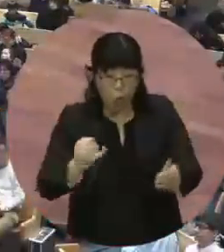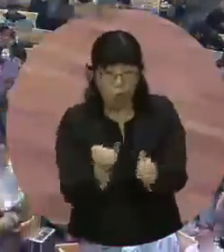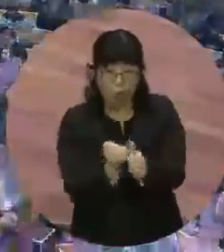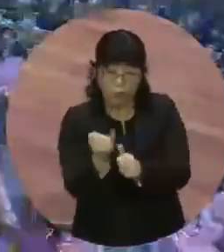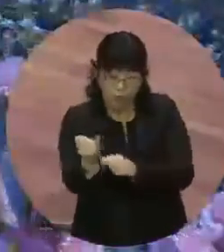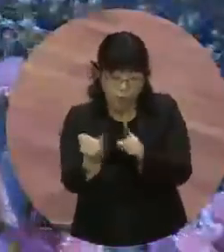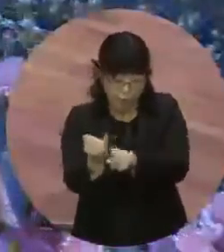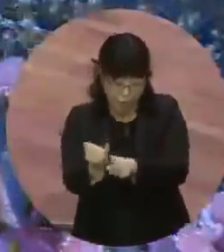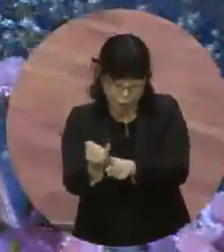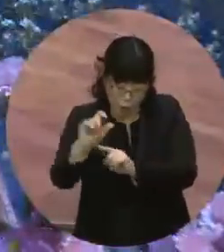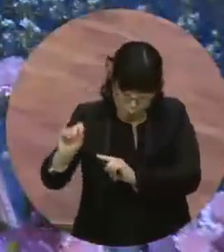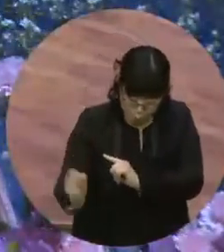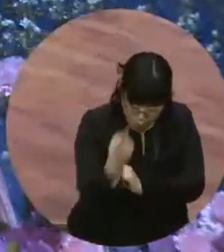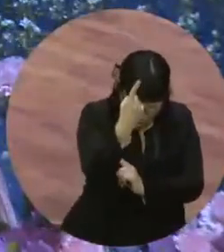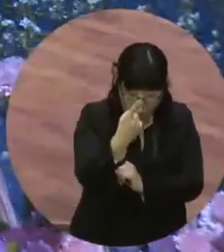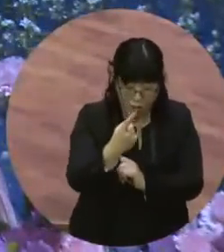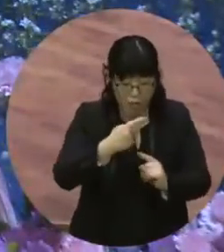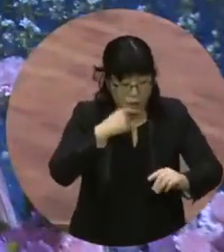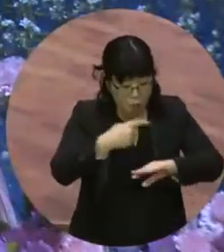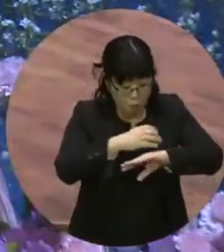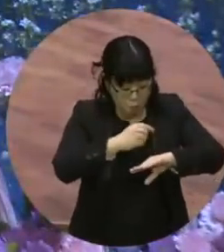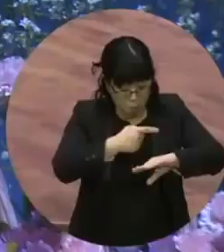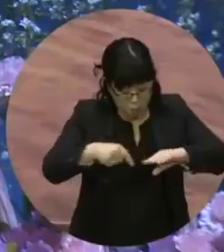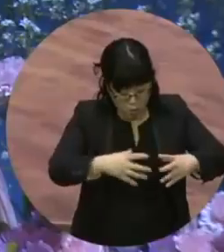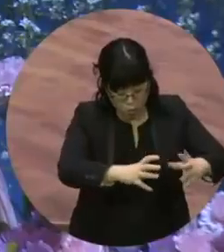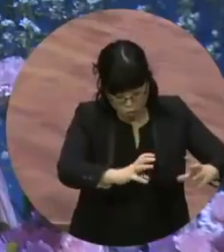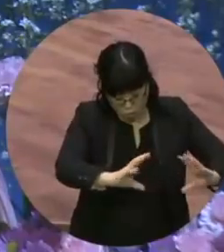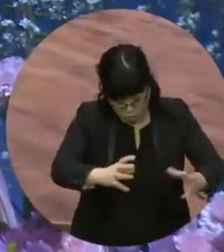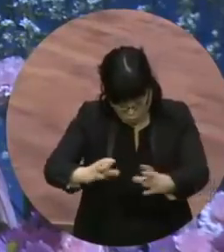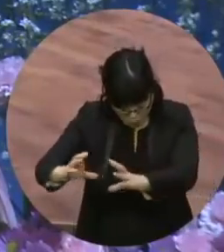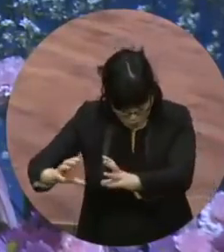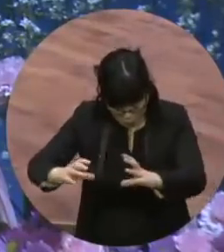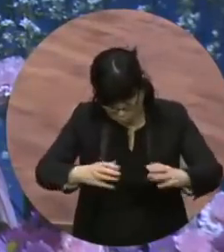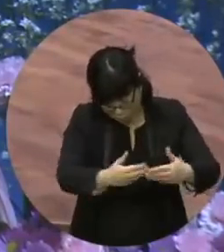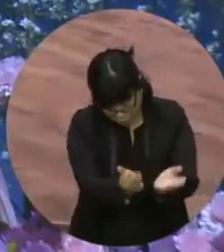자 하나님께서 아브라함뿐만 아니라 아내까지도 그 이름을